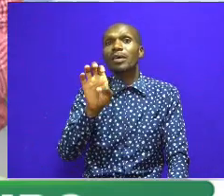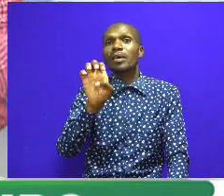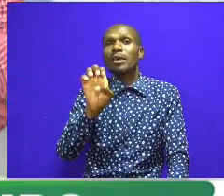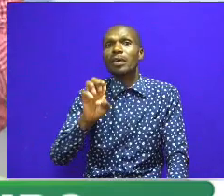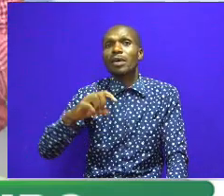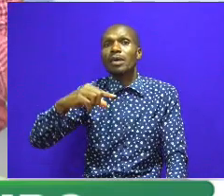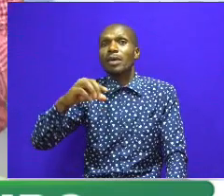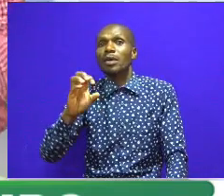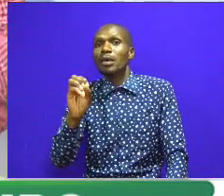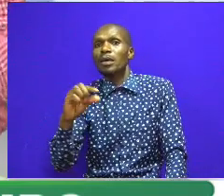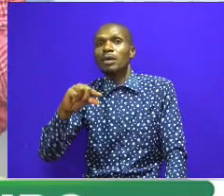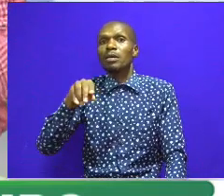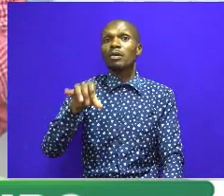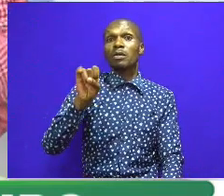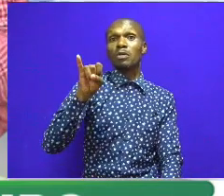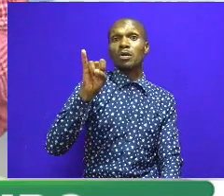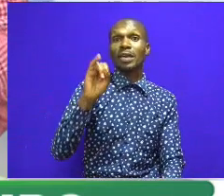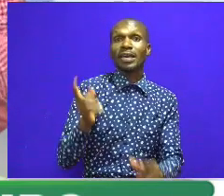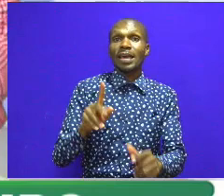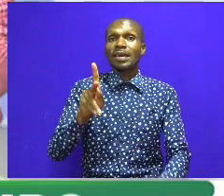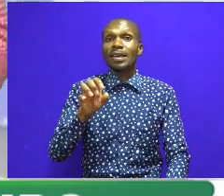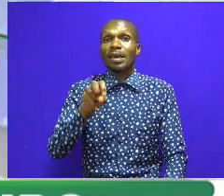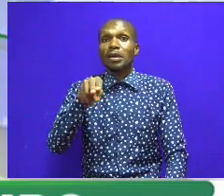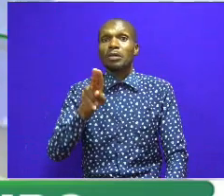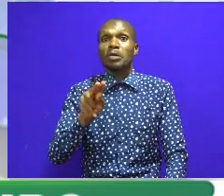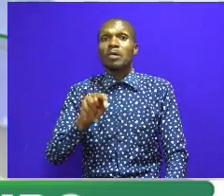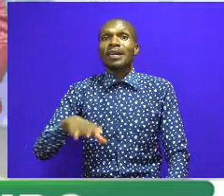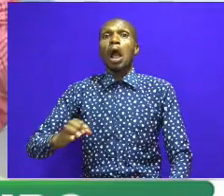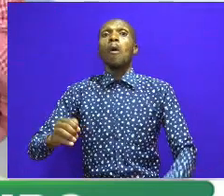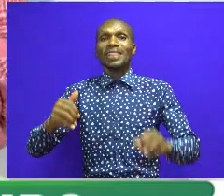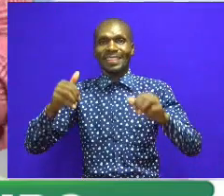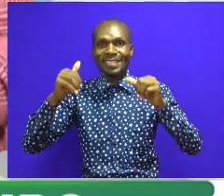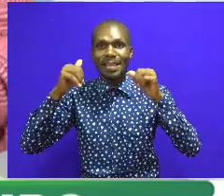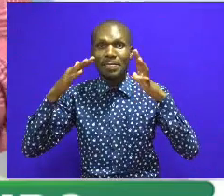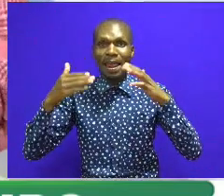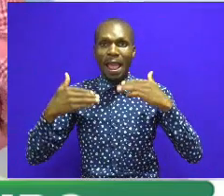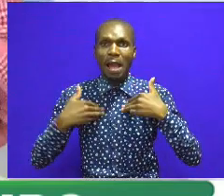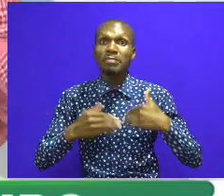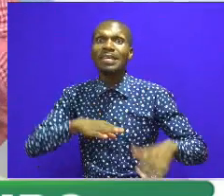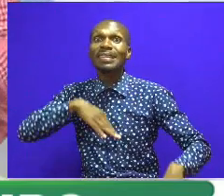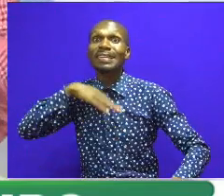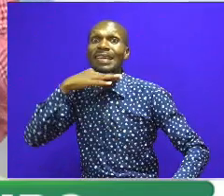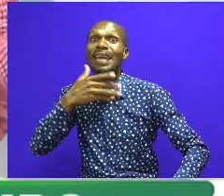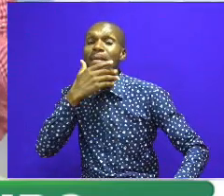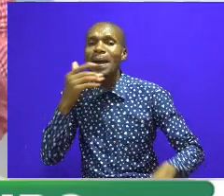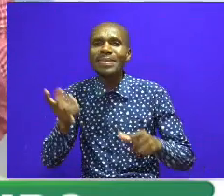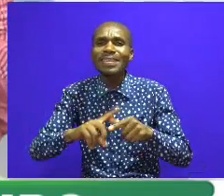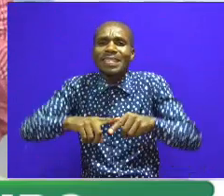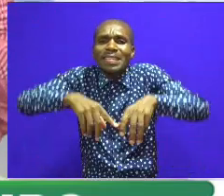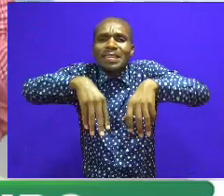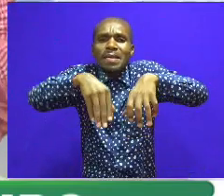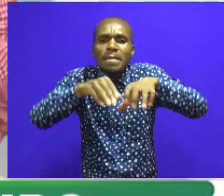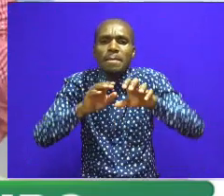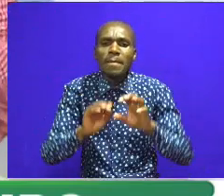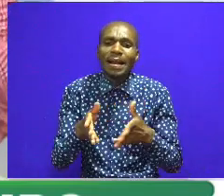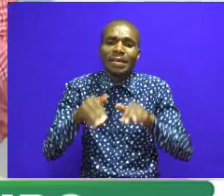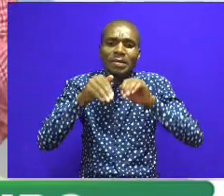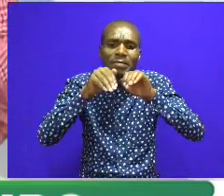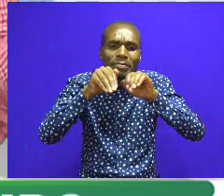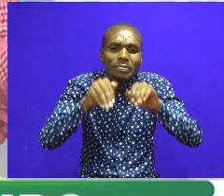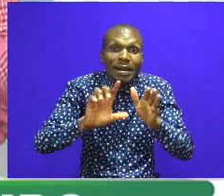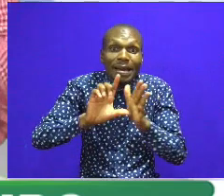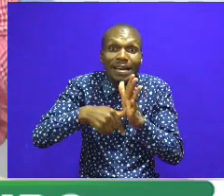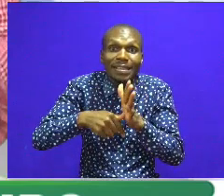ya magombo himeye bunge ya kutuma sabase kaunti ya Nyamira nigo nyago sirabete ga koyani wa asomo gondo yikonyora oni